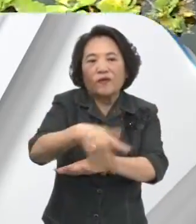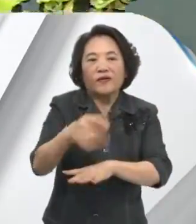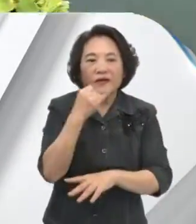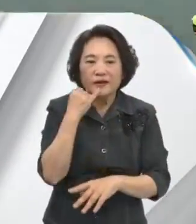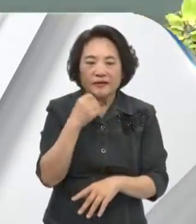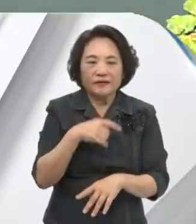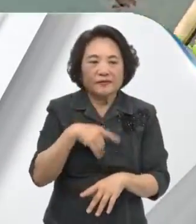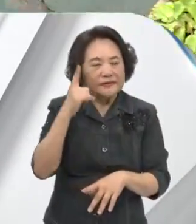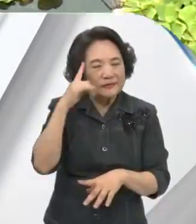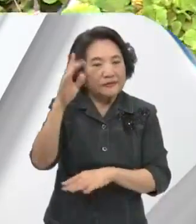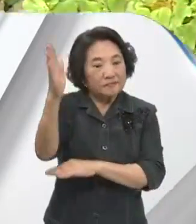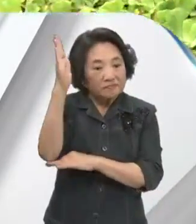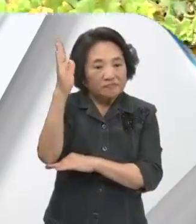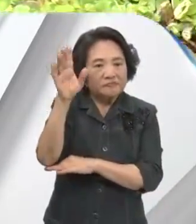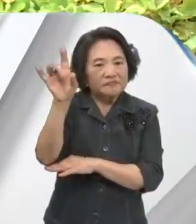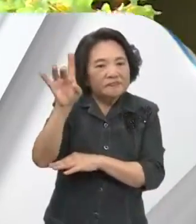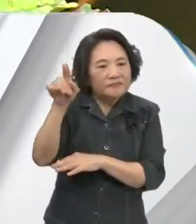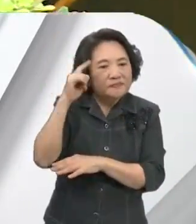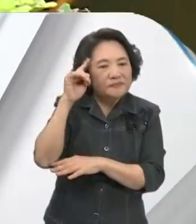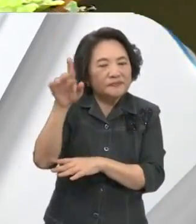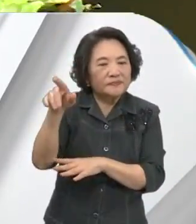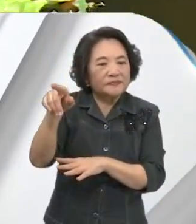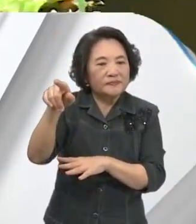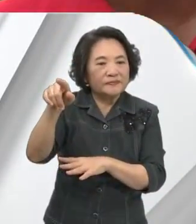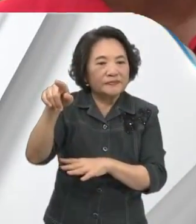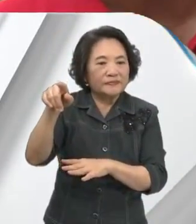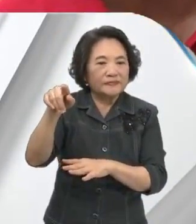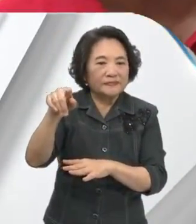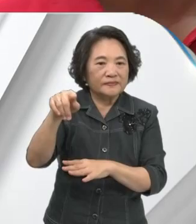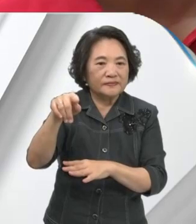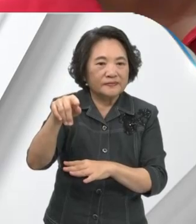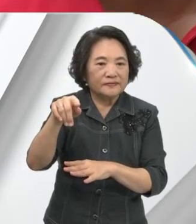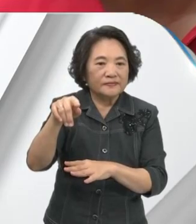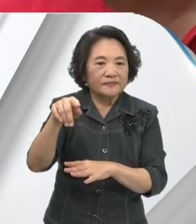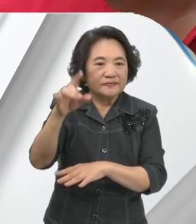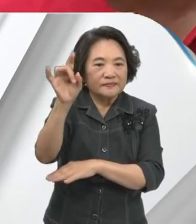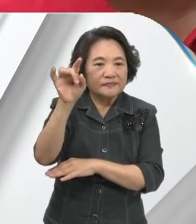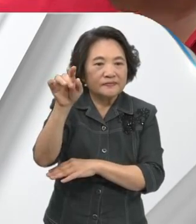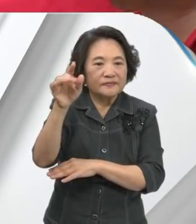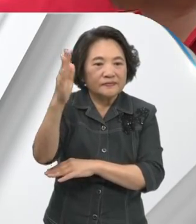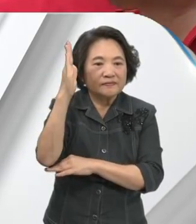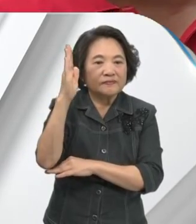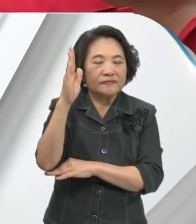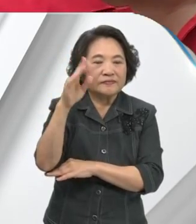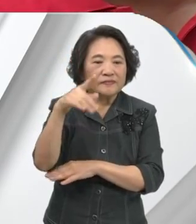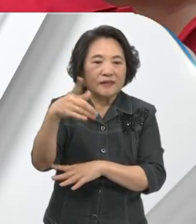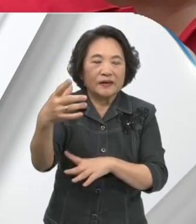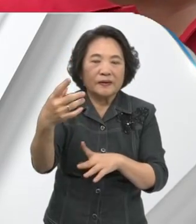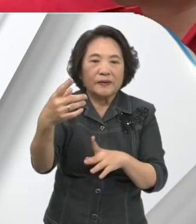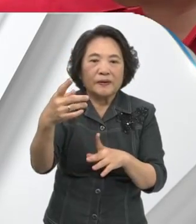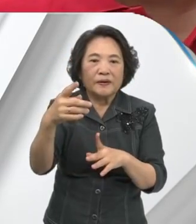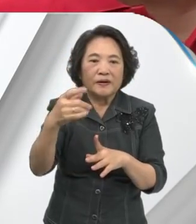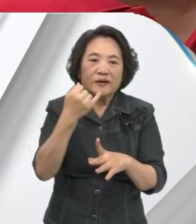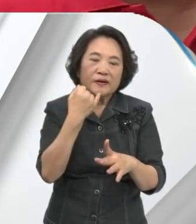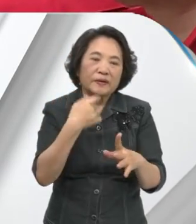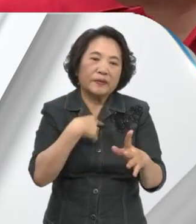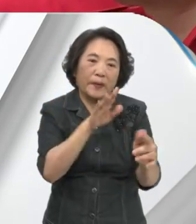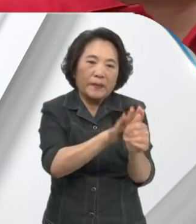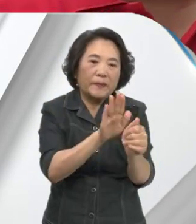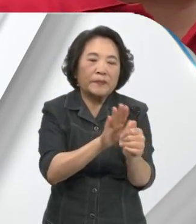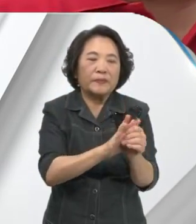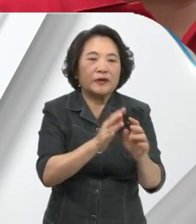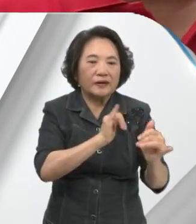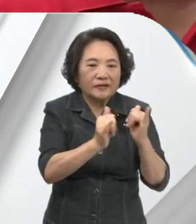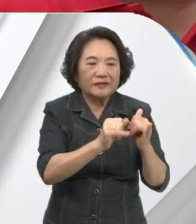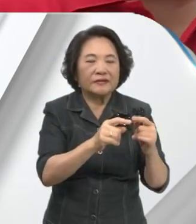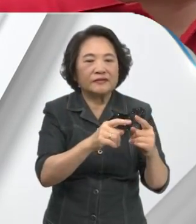门，同一道，一道。那人讲诶，当地诶，那条